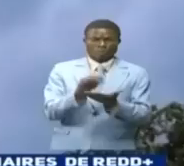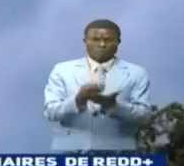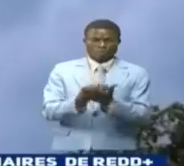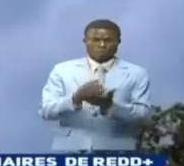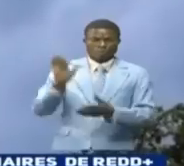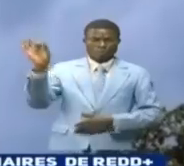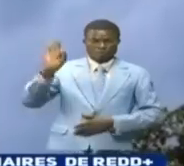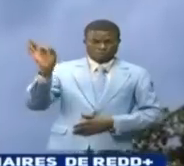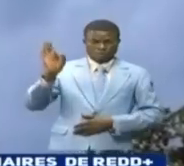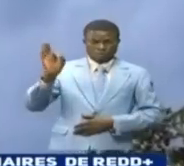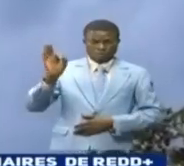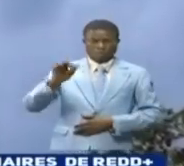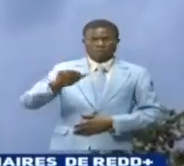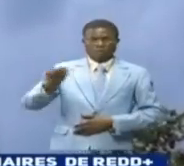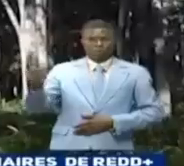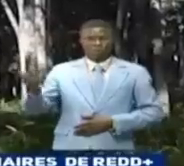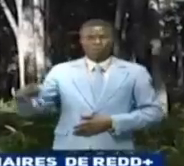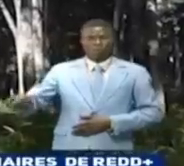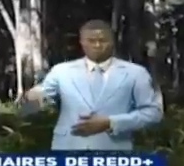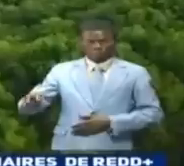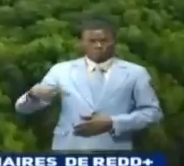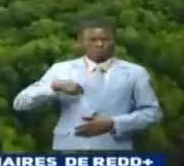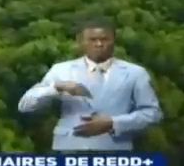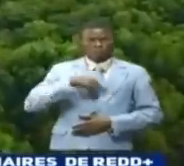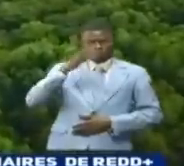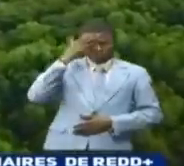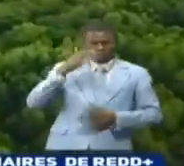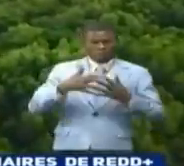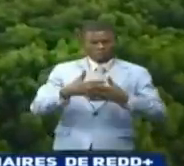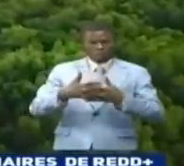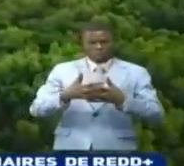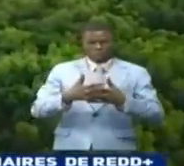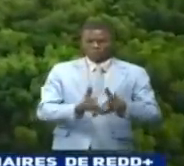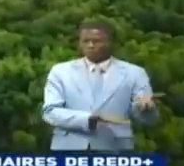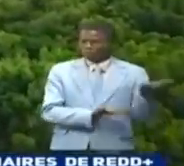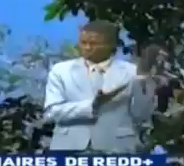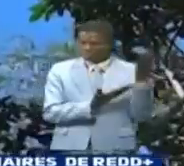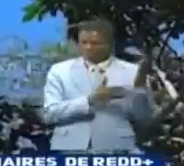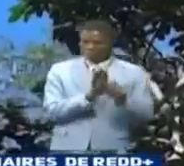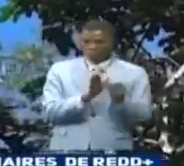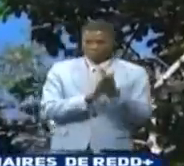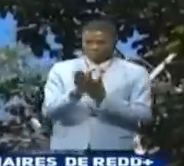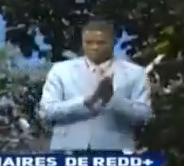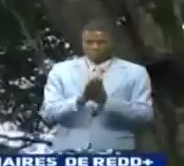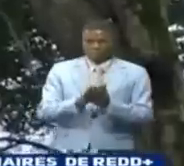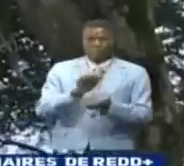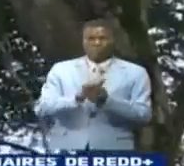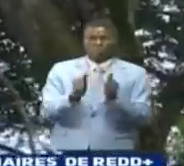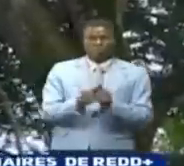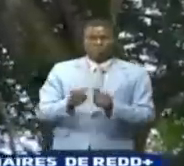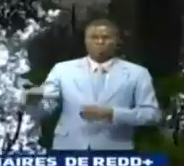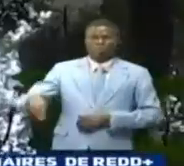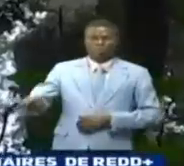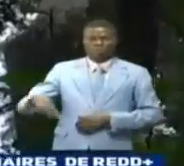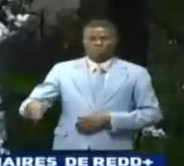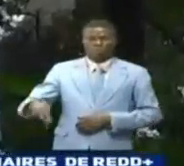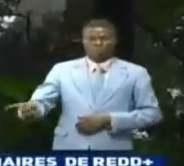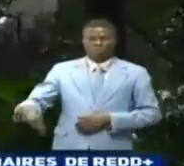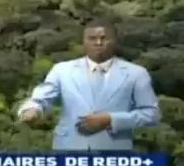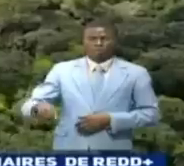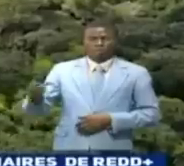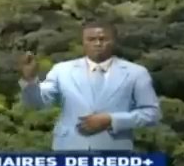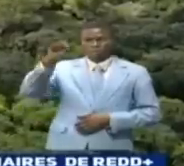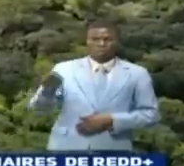verte dans d'autres provinces, nous savons qu'il y a un partenaire qui est très intéressé dans la province du